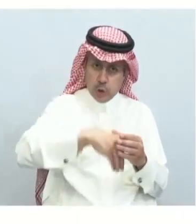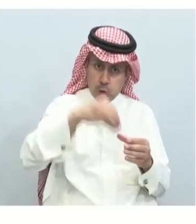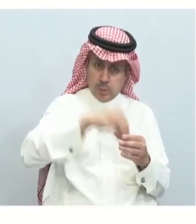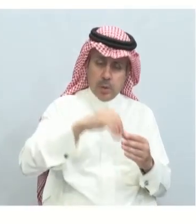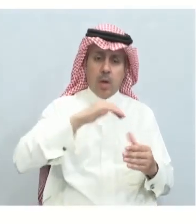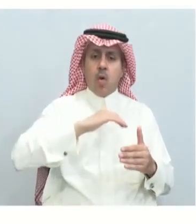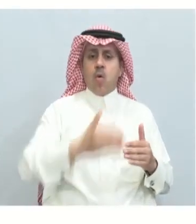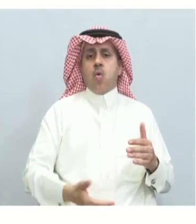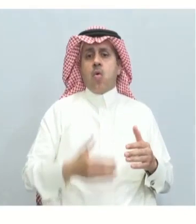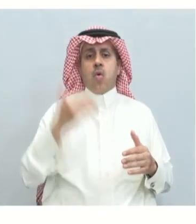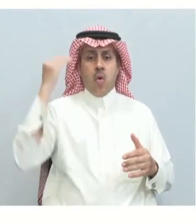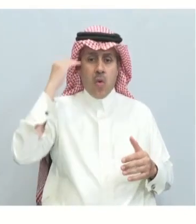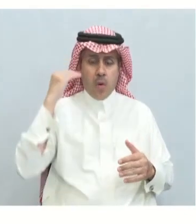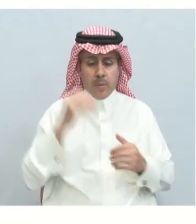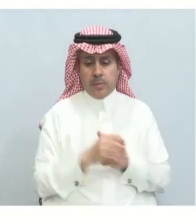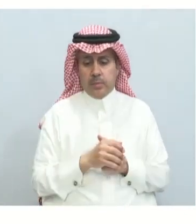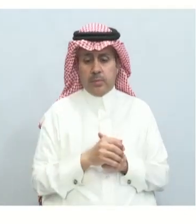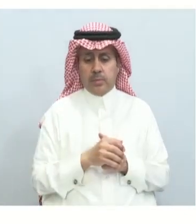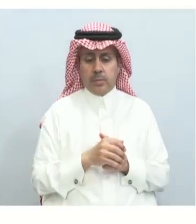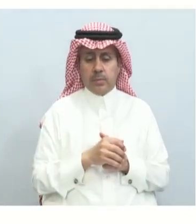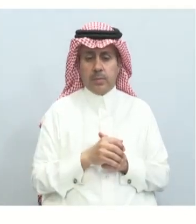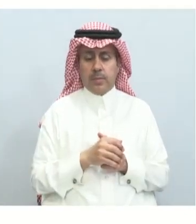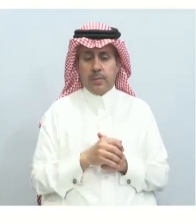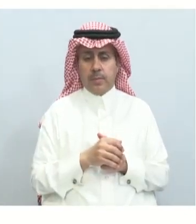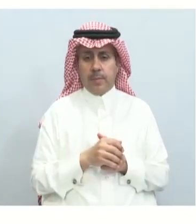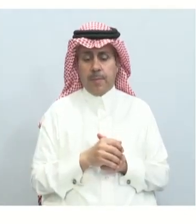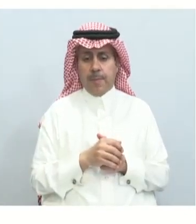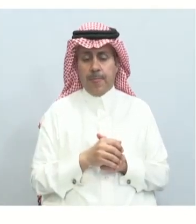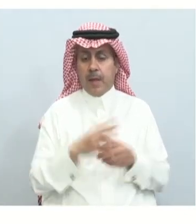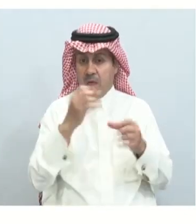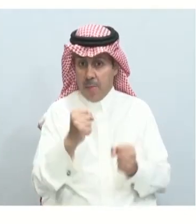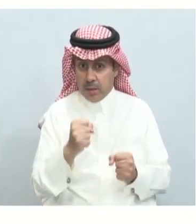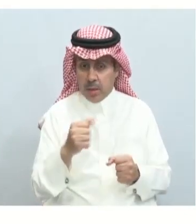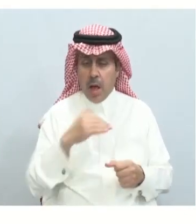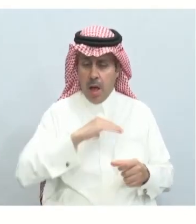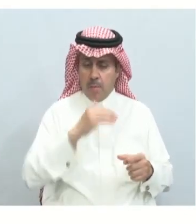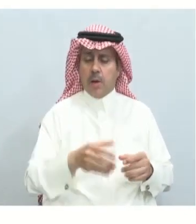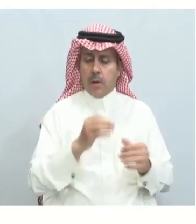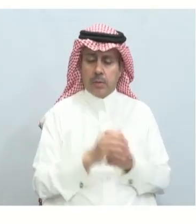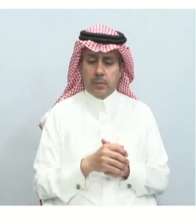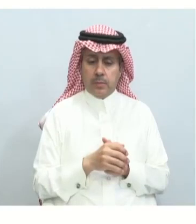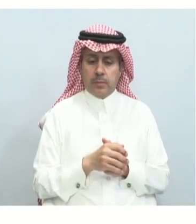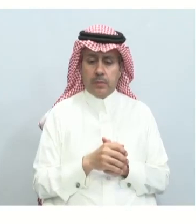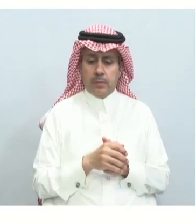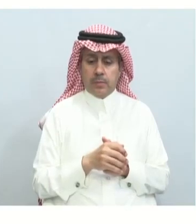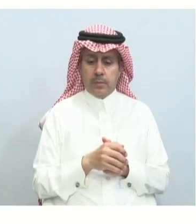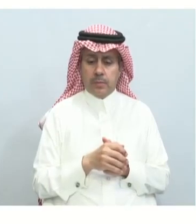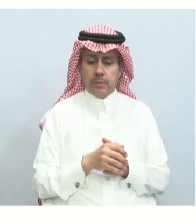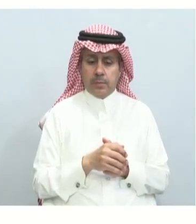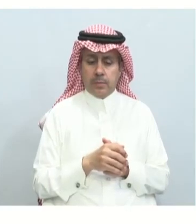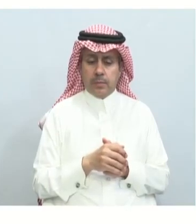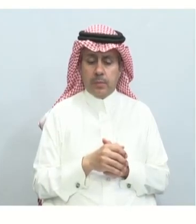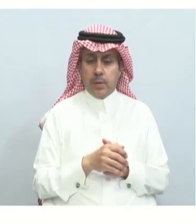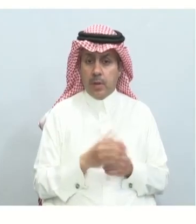بويضات لماذا لان احتمال عدم ثبات الحمل وارد قد يعني لا يثبت الحمل